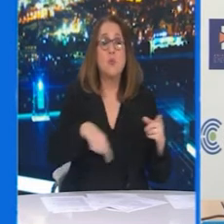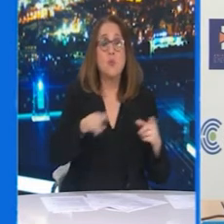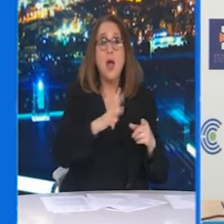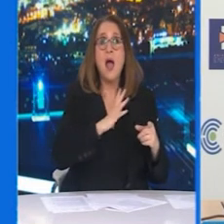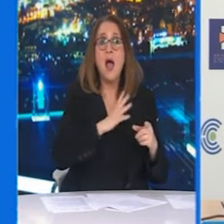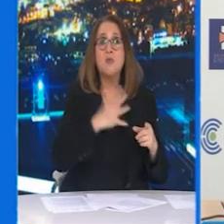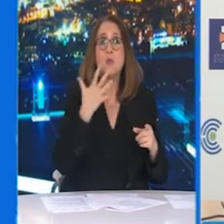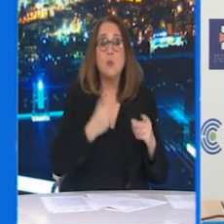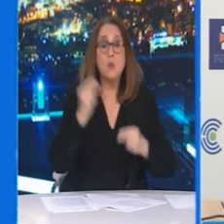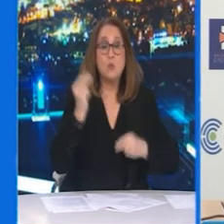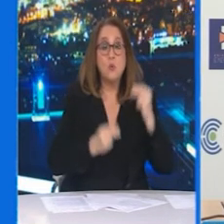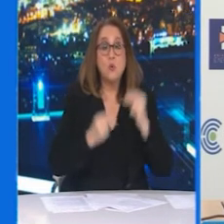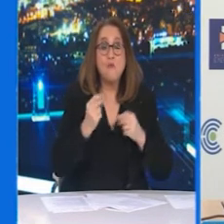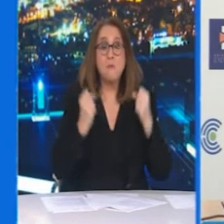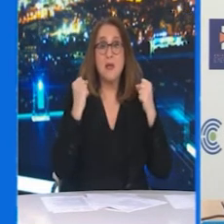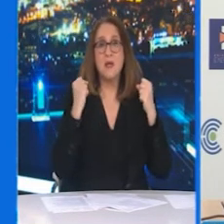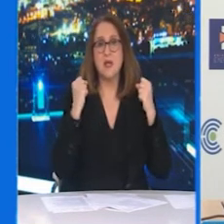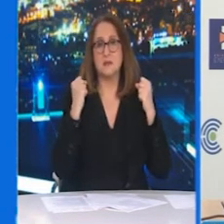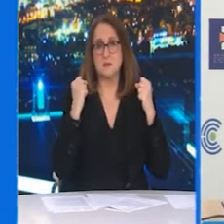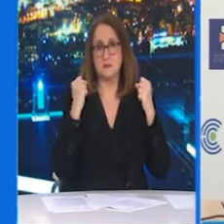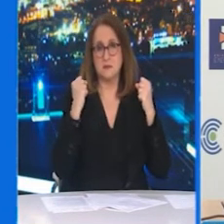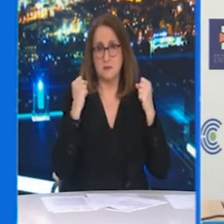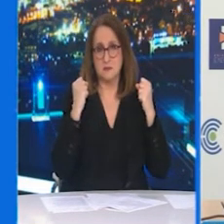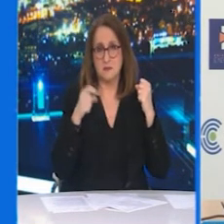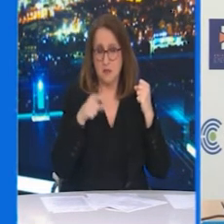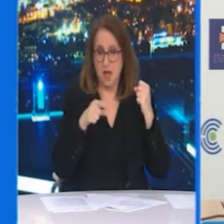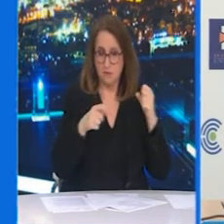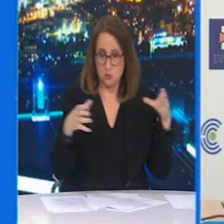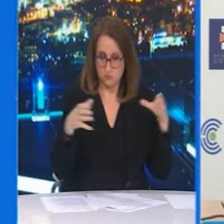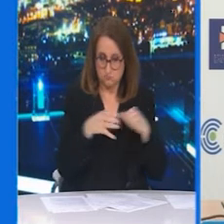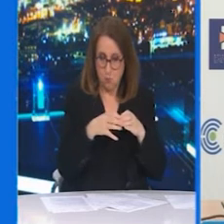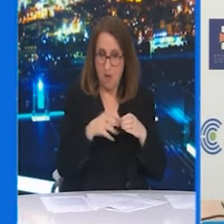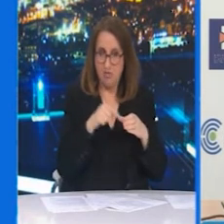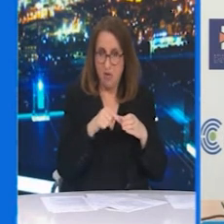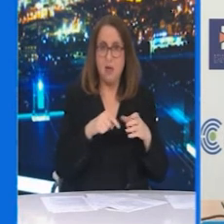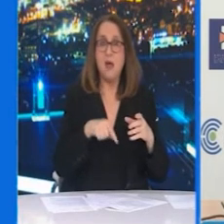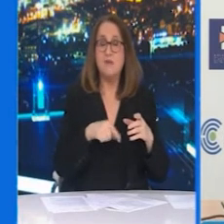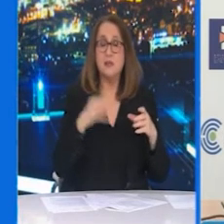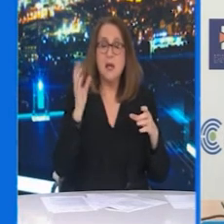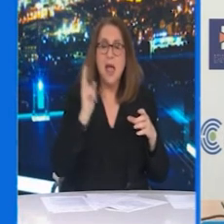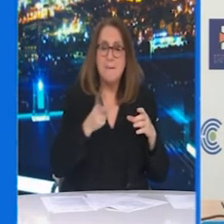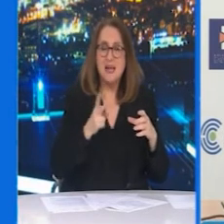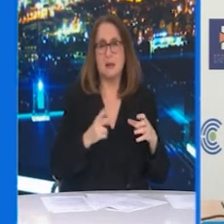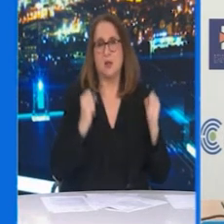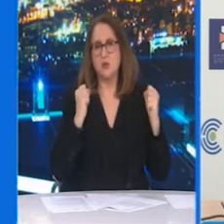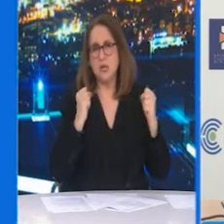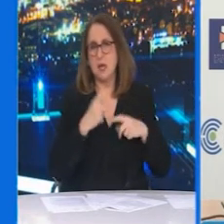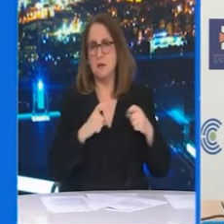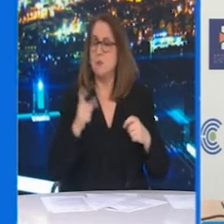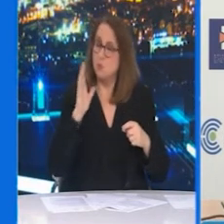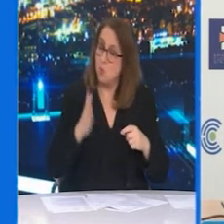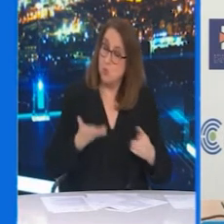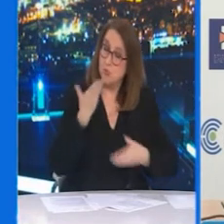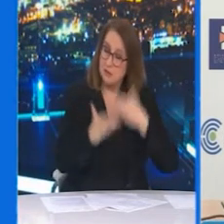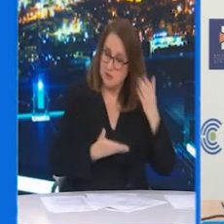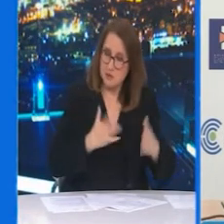νοσήματα πολύ υψηλού κινδύνου της ομάδας Α. Μέχρι στιγμής έχουν κλειστεί περισσότερα από 100.000 ραντεβού και